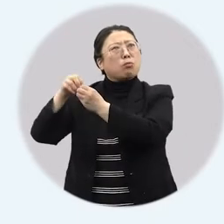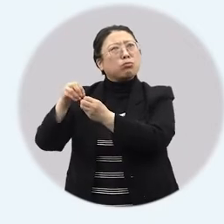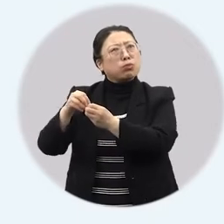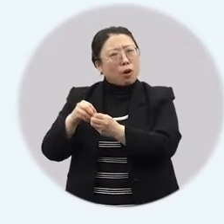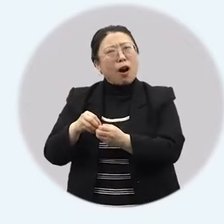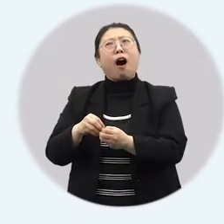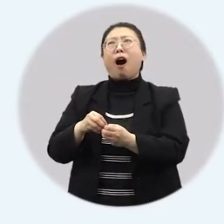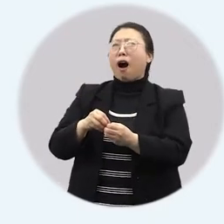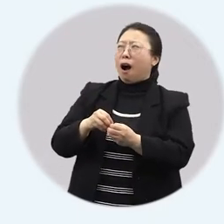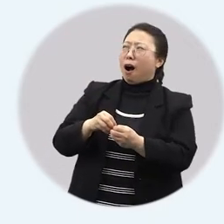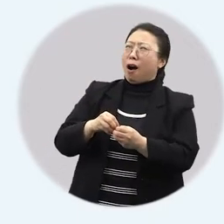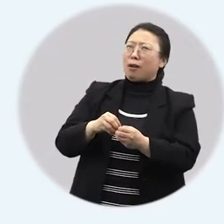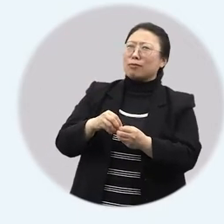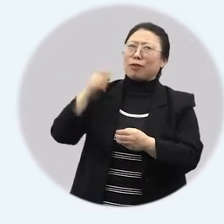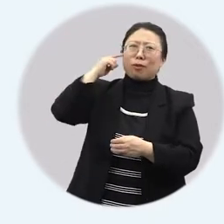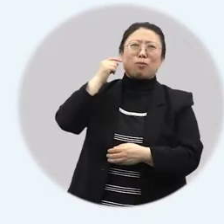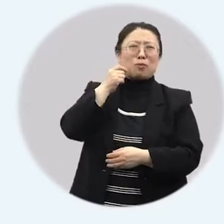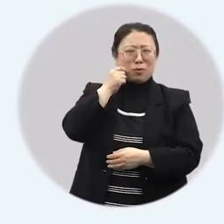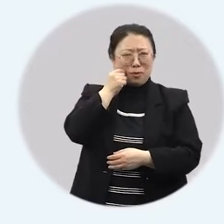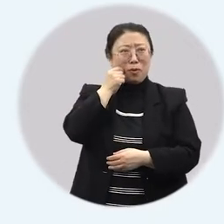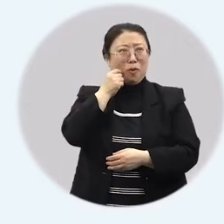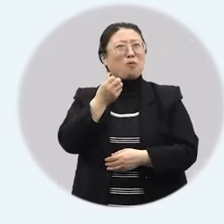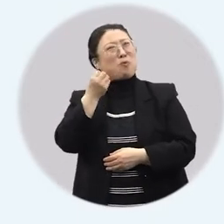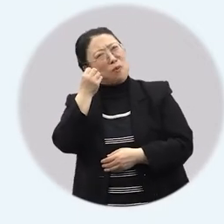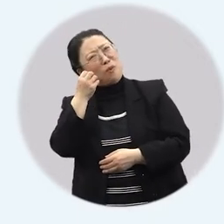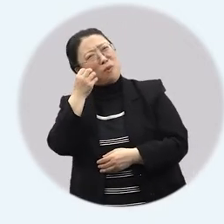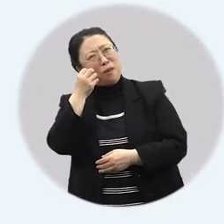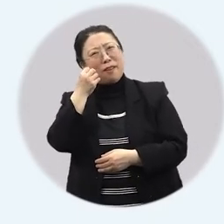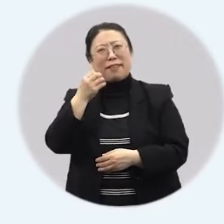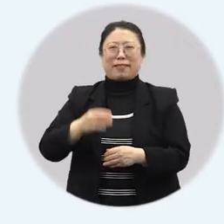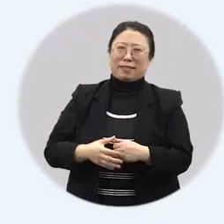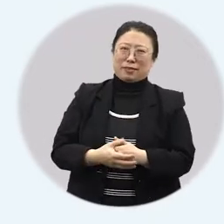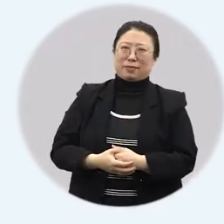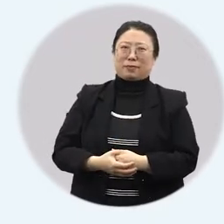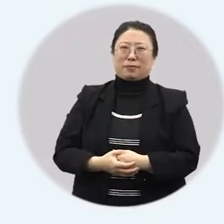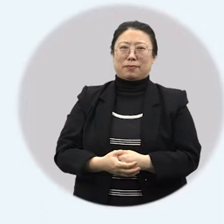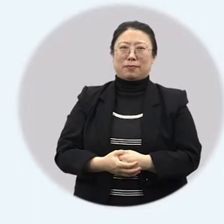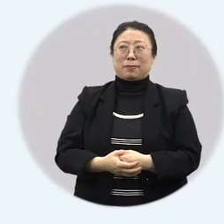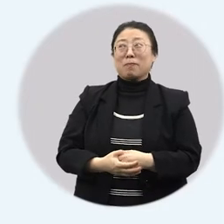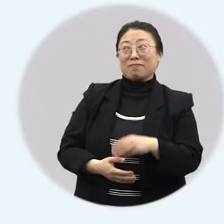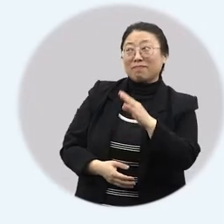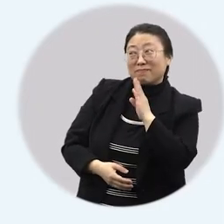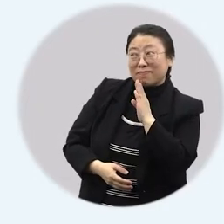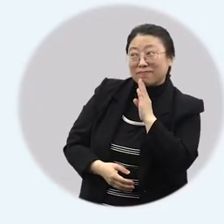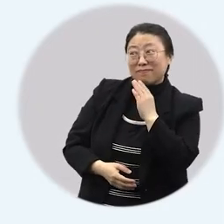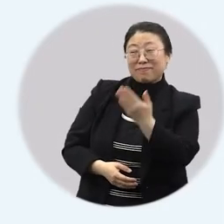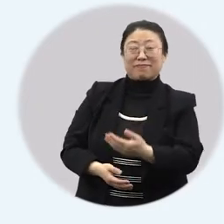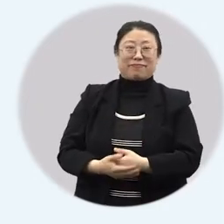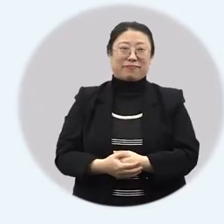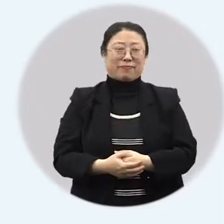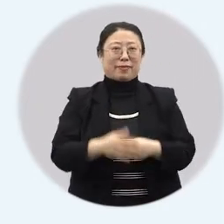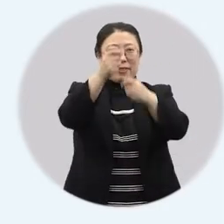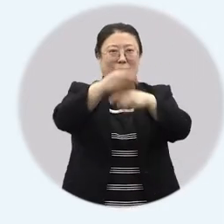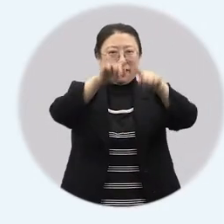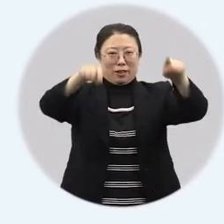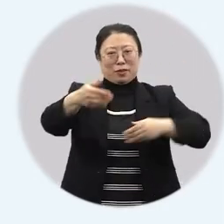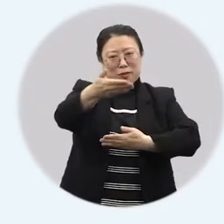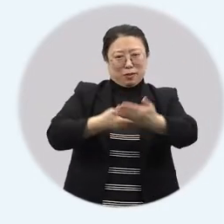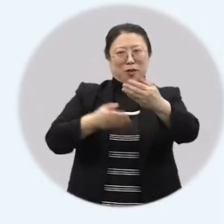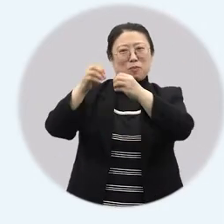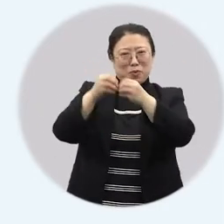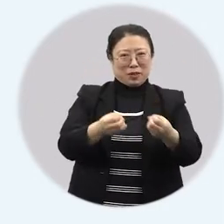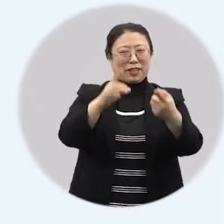오래된 풍속이라니 전혀 예상하지 못했어요 정말 신기해요 그렇죠 이렇게